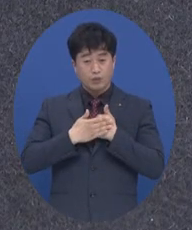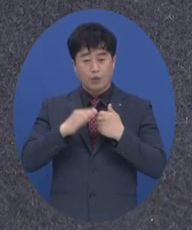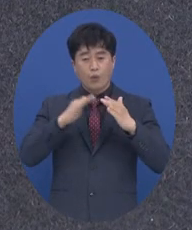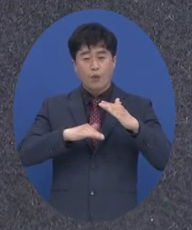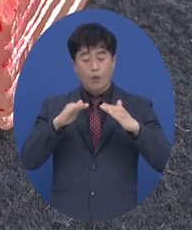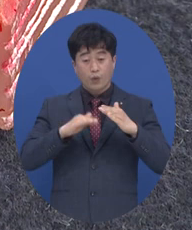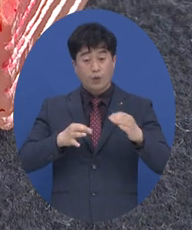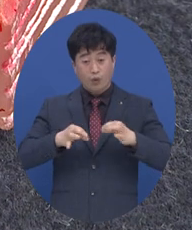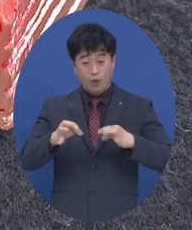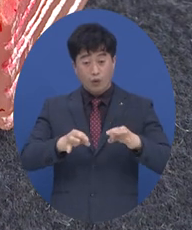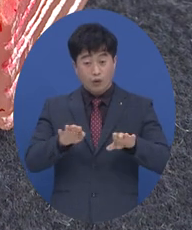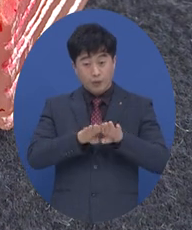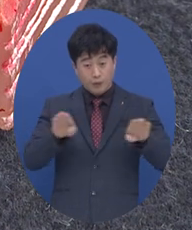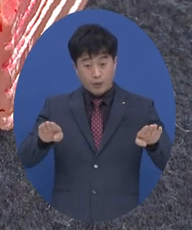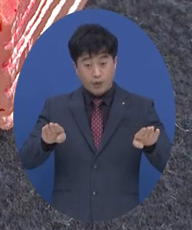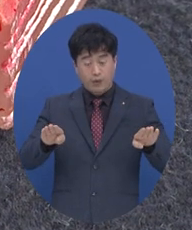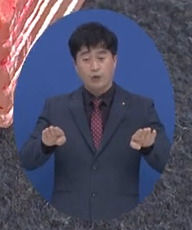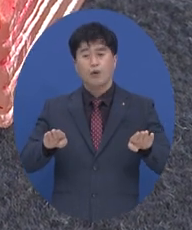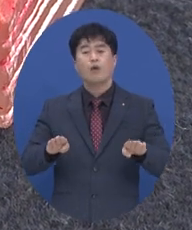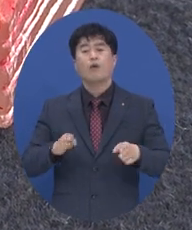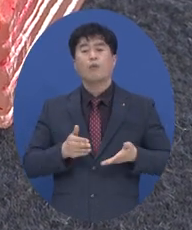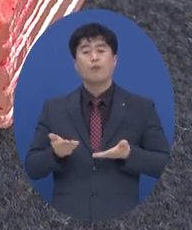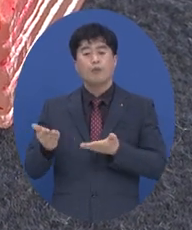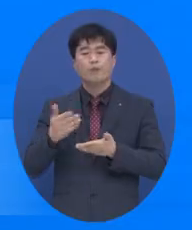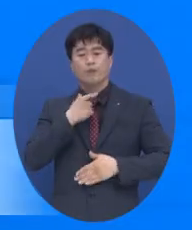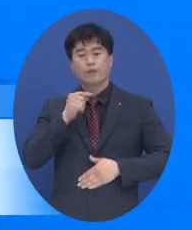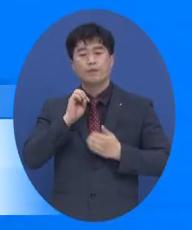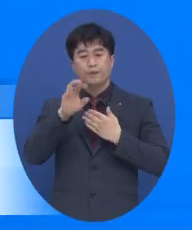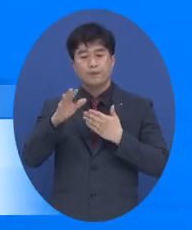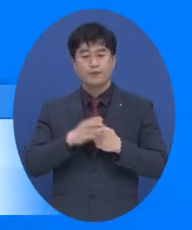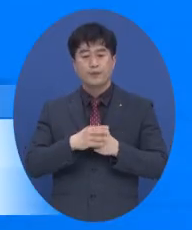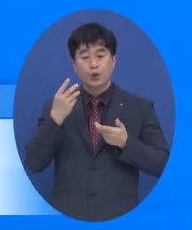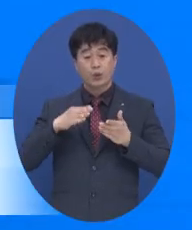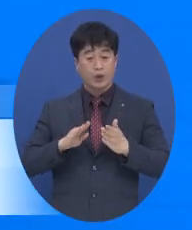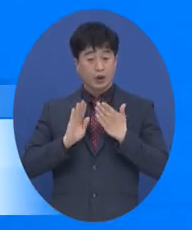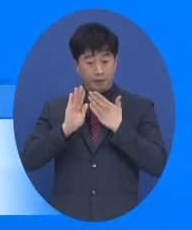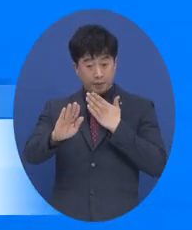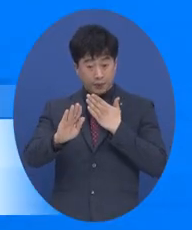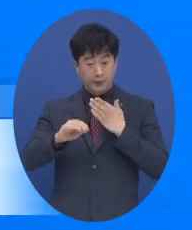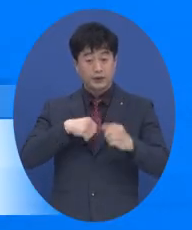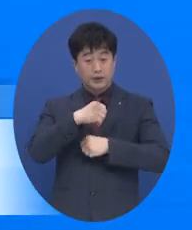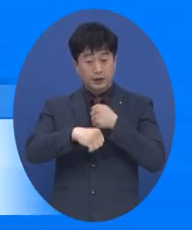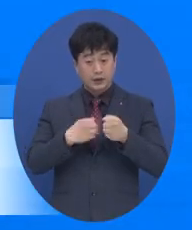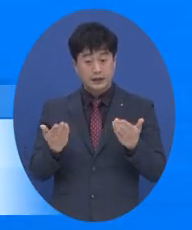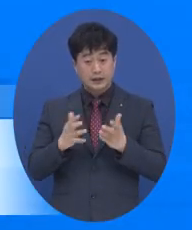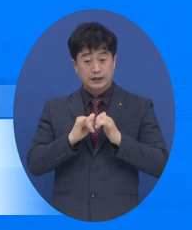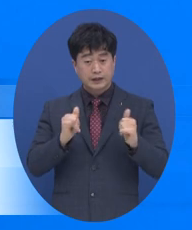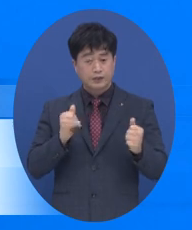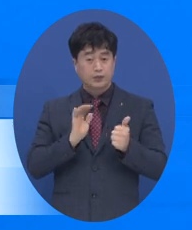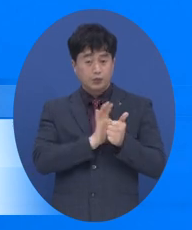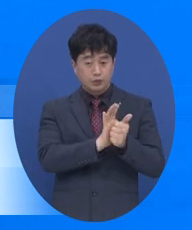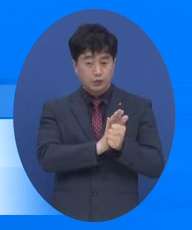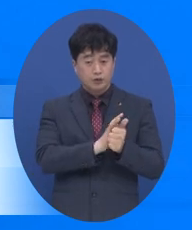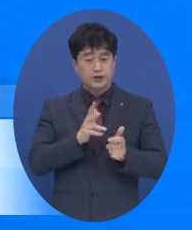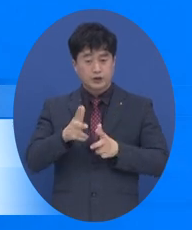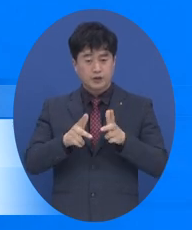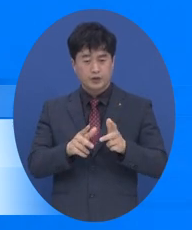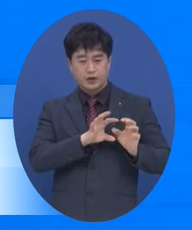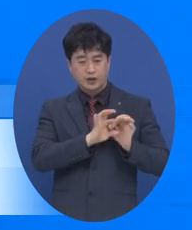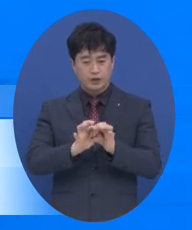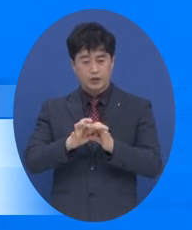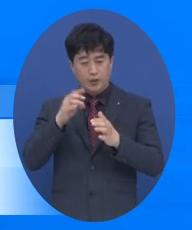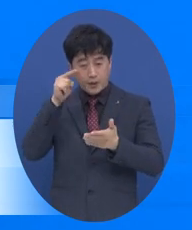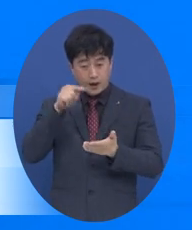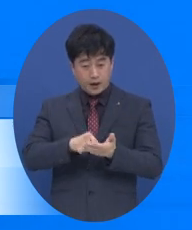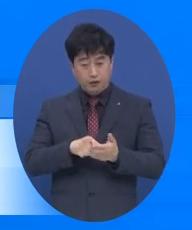가이드라인 개발과 보급 등을 원한다 고 답했습니다 보는 앞으로도 플랜 서드 를 지원할 수 있는 사업들을 지속적으로 발굴하여